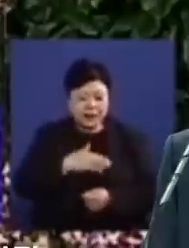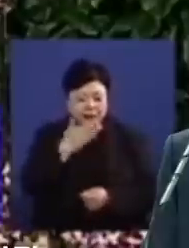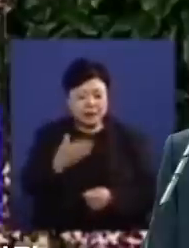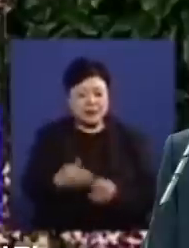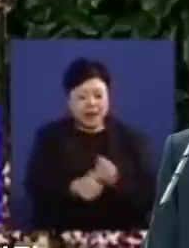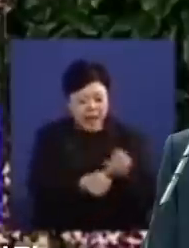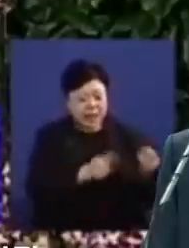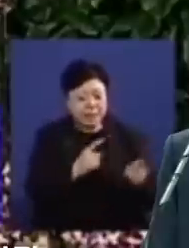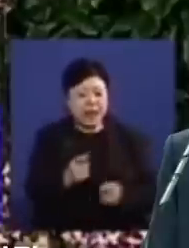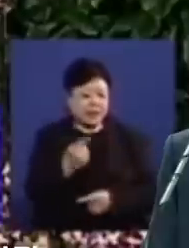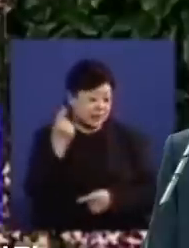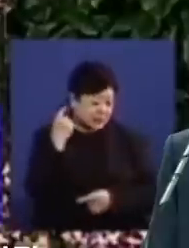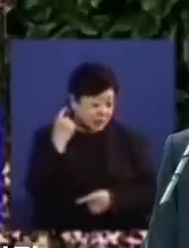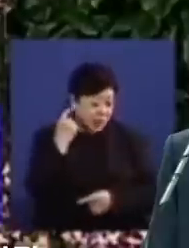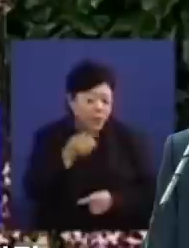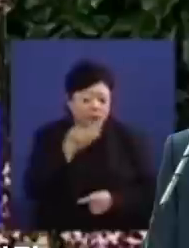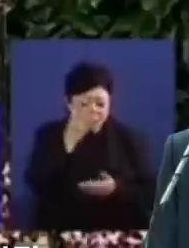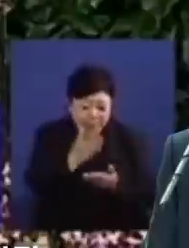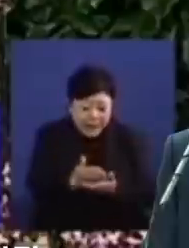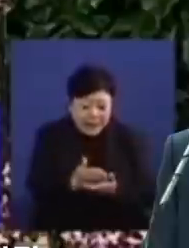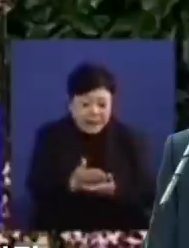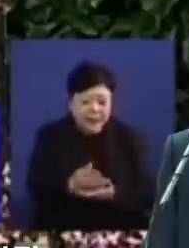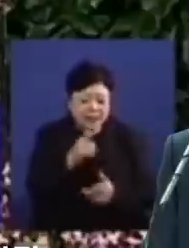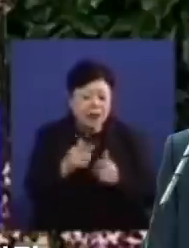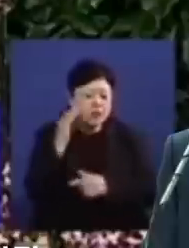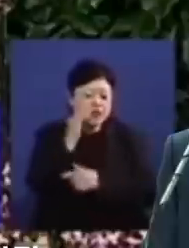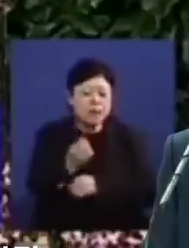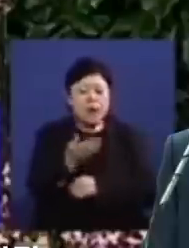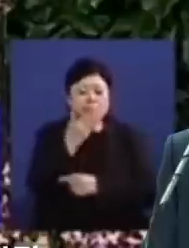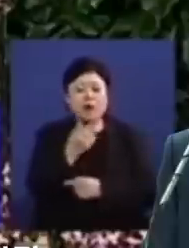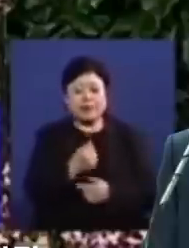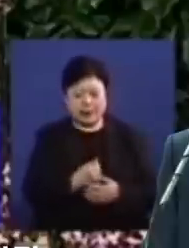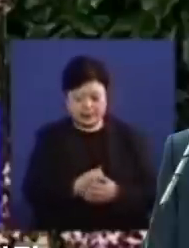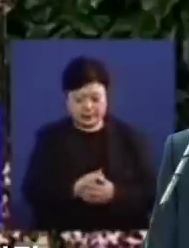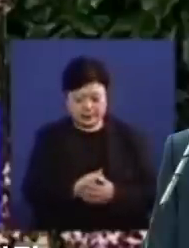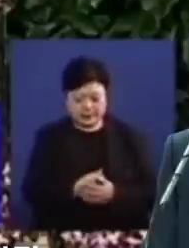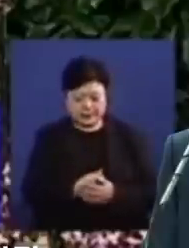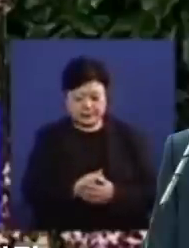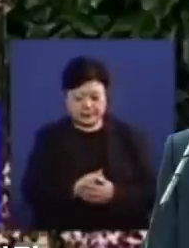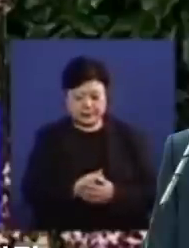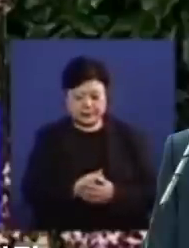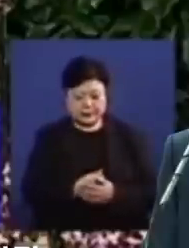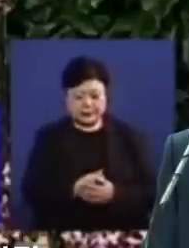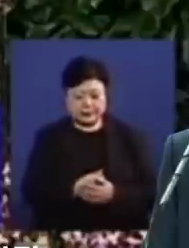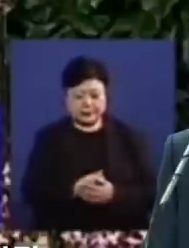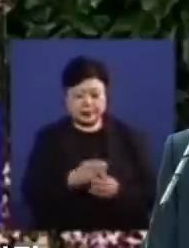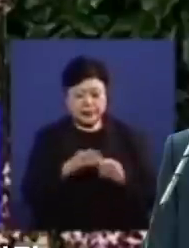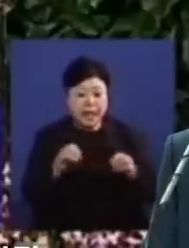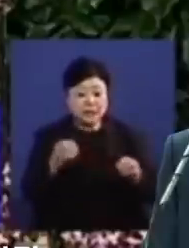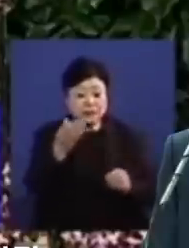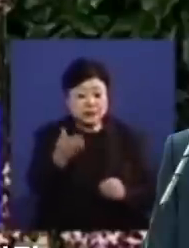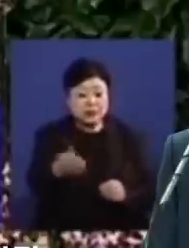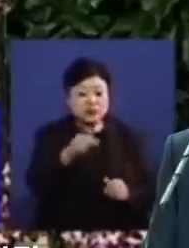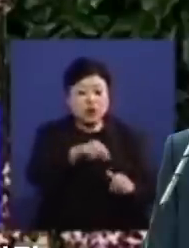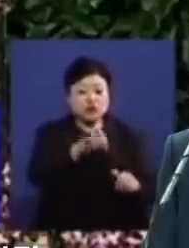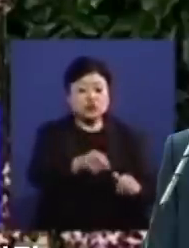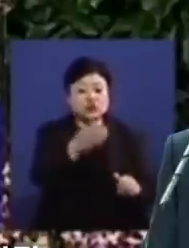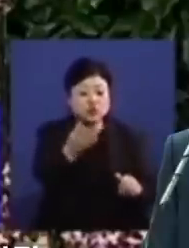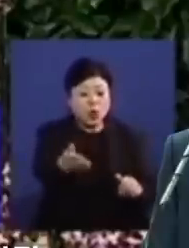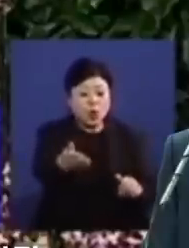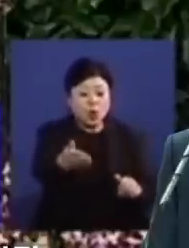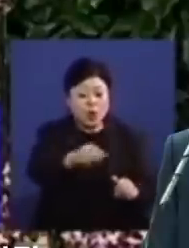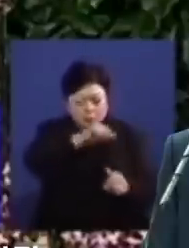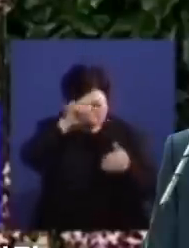아내의 말을 듣고 내가 내게 먹지 말라 한 나무의 열매를 먹었은지 땅은 너로 말미암아 저주를 받고 너는